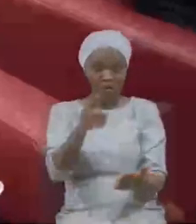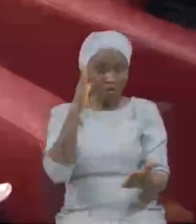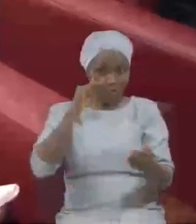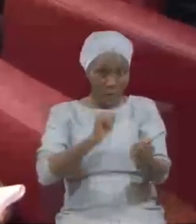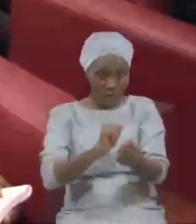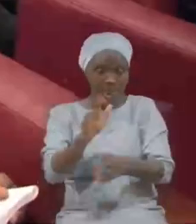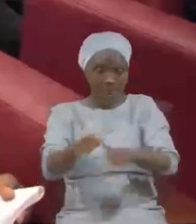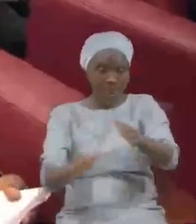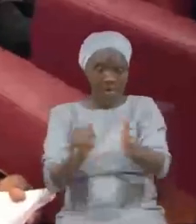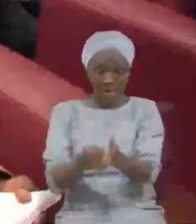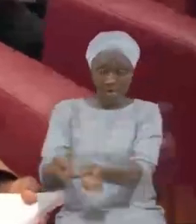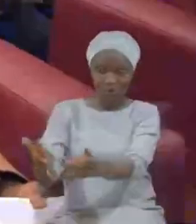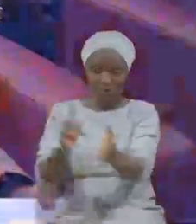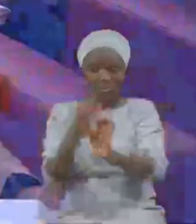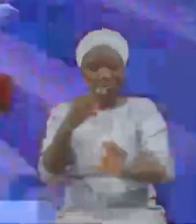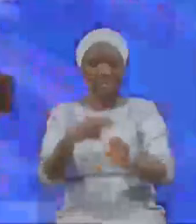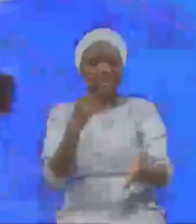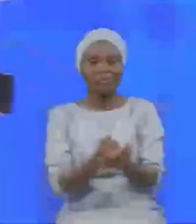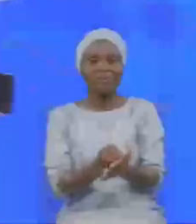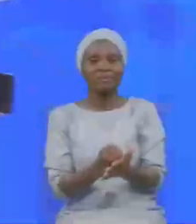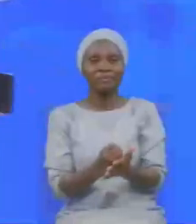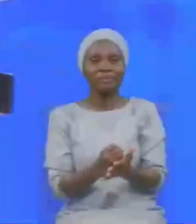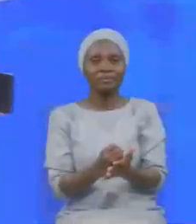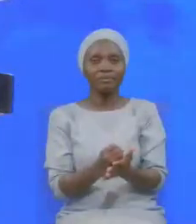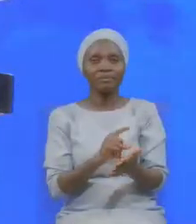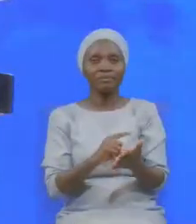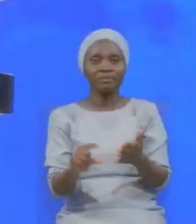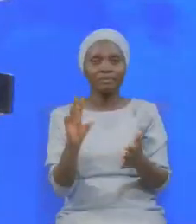chemin-là. » Verset 19.